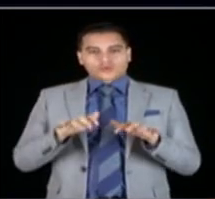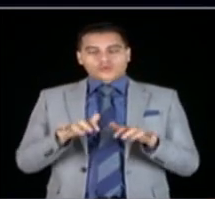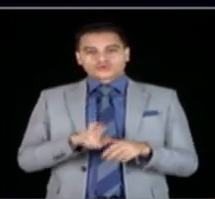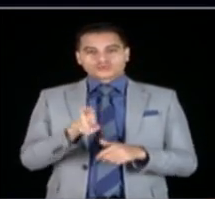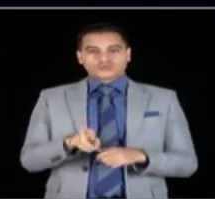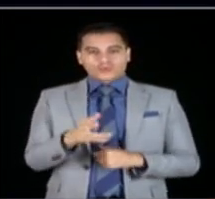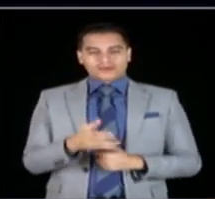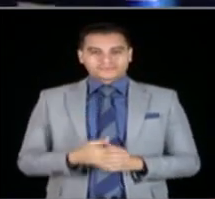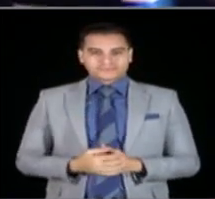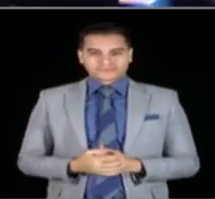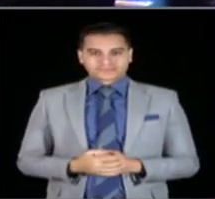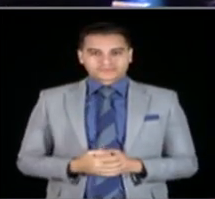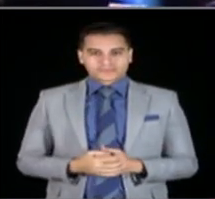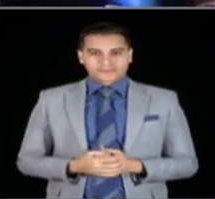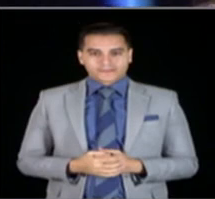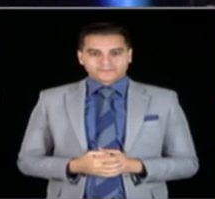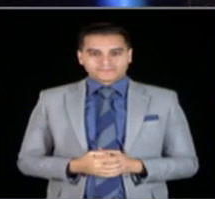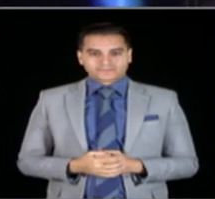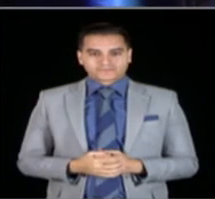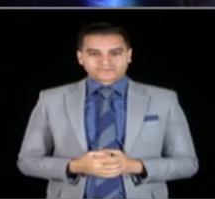تكنولوجيا، والسؤال هو: